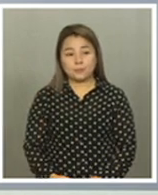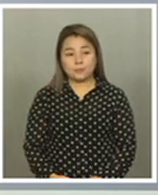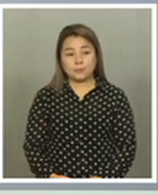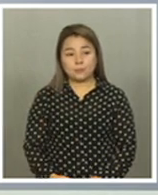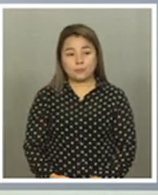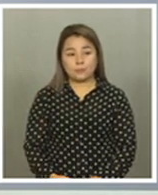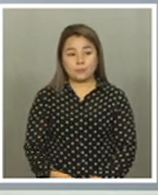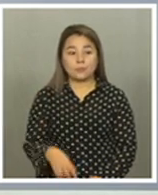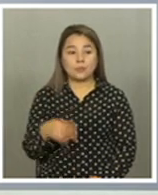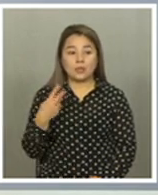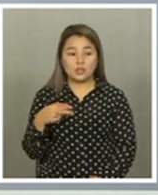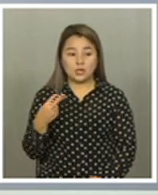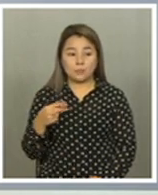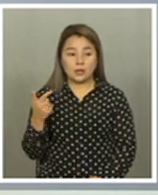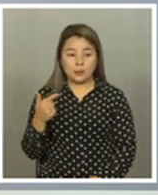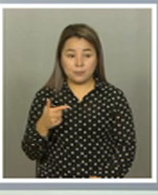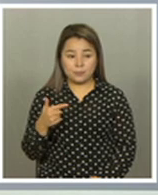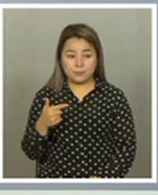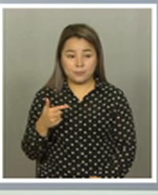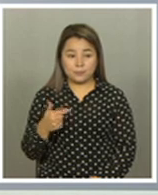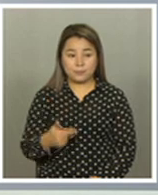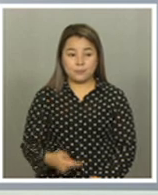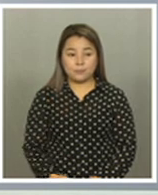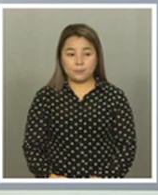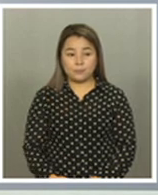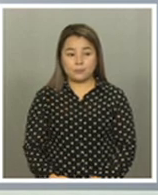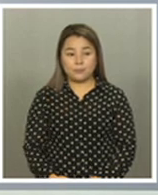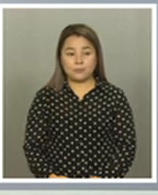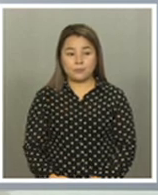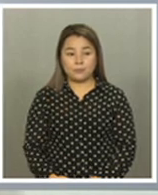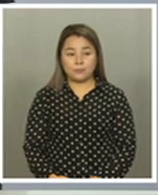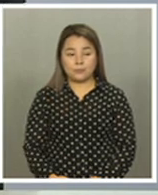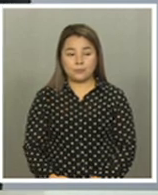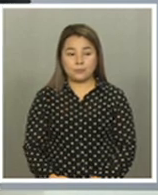Келесі 20 грамм. Міне, 20 граммдық кіртасы.